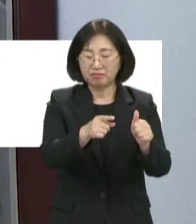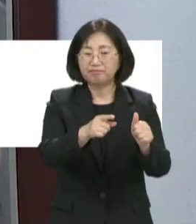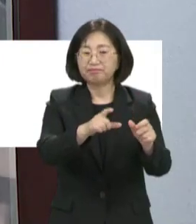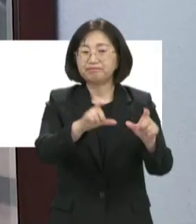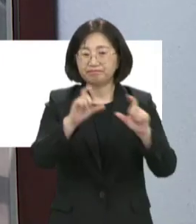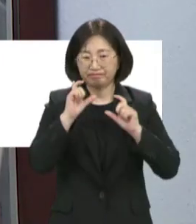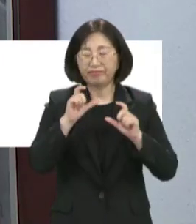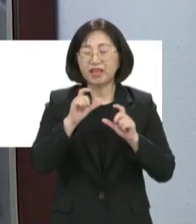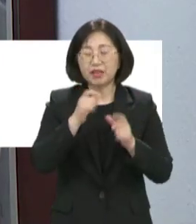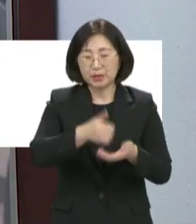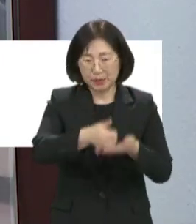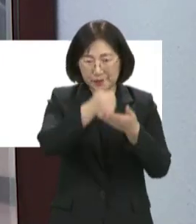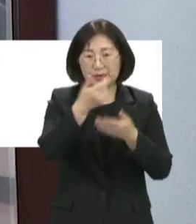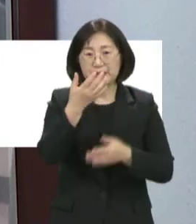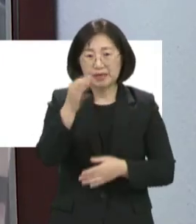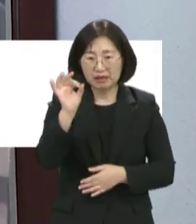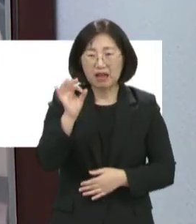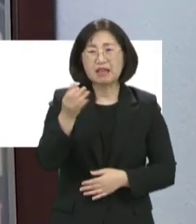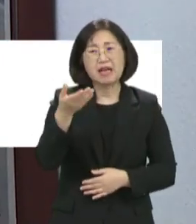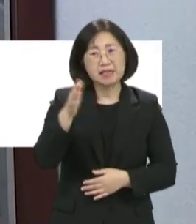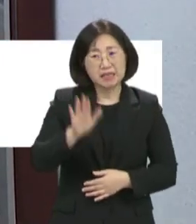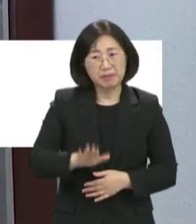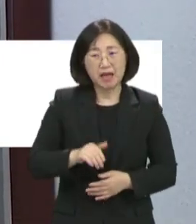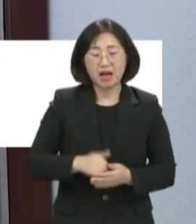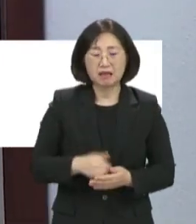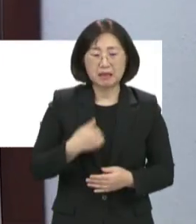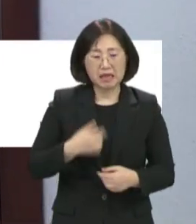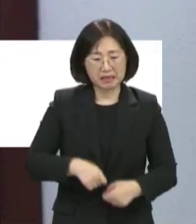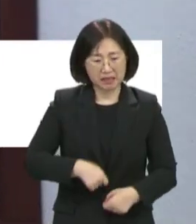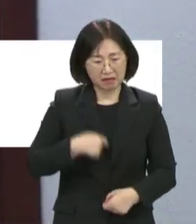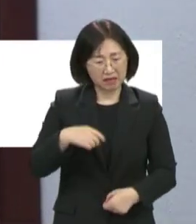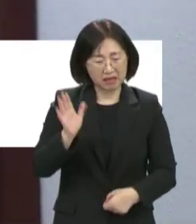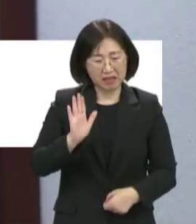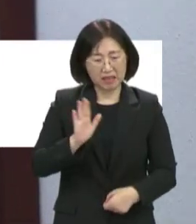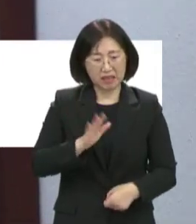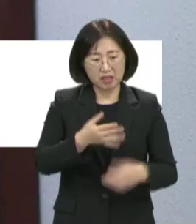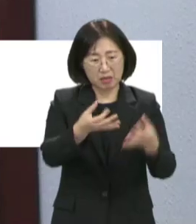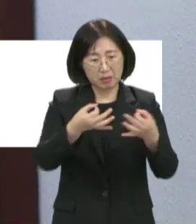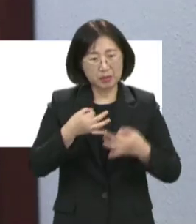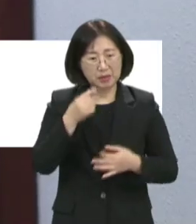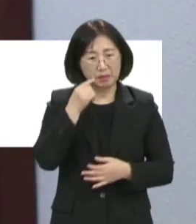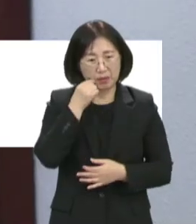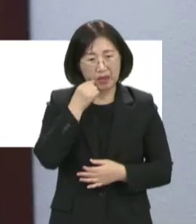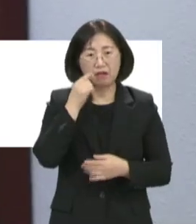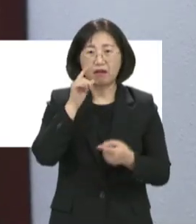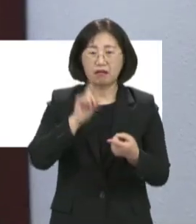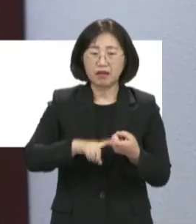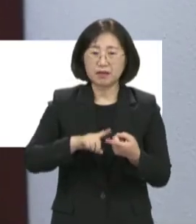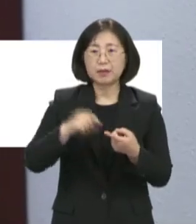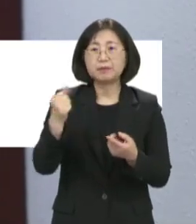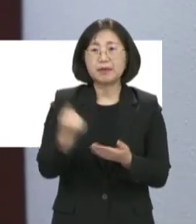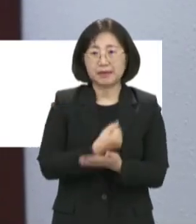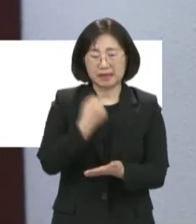존중합니다. 다만 진실을 보지 못하는 부분에